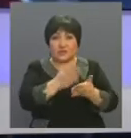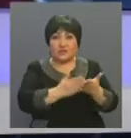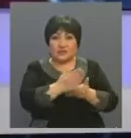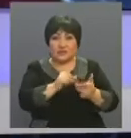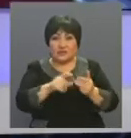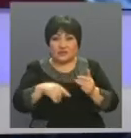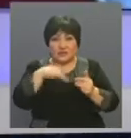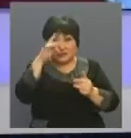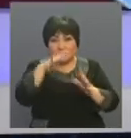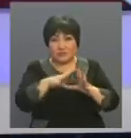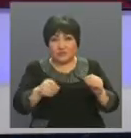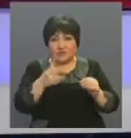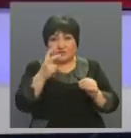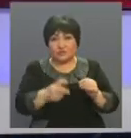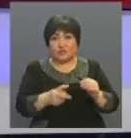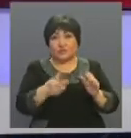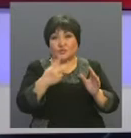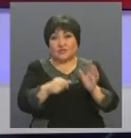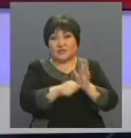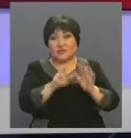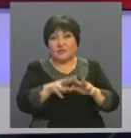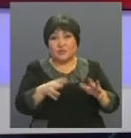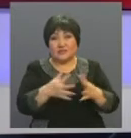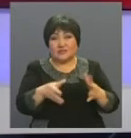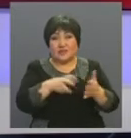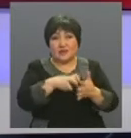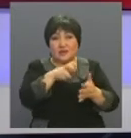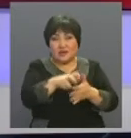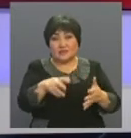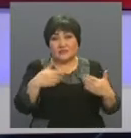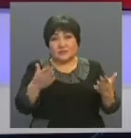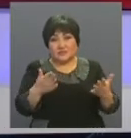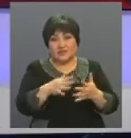236 миллионнан астам хат, сәлемдеме мен газет, журнал жеткізеді.